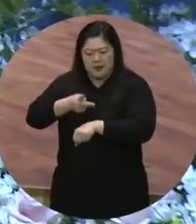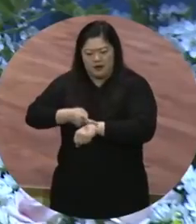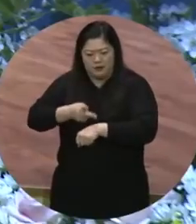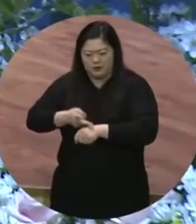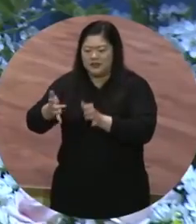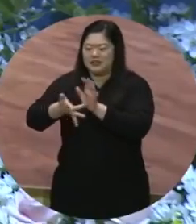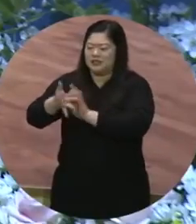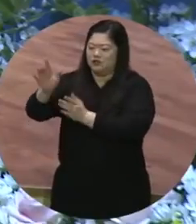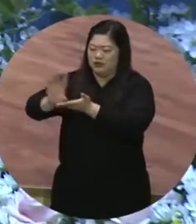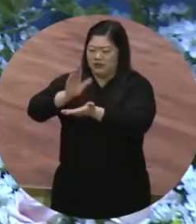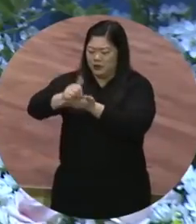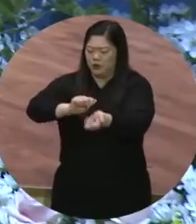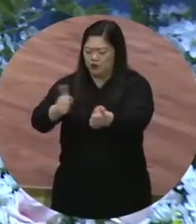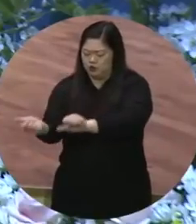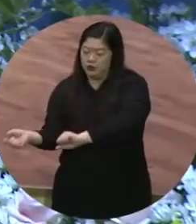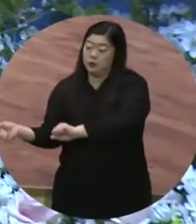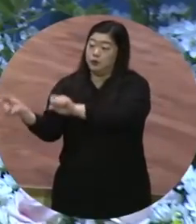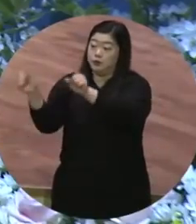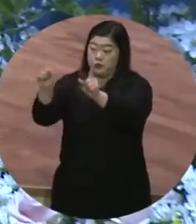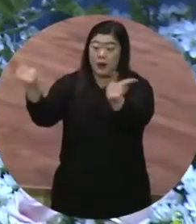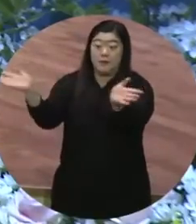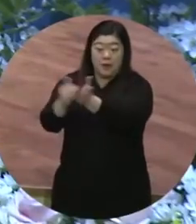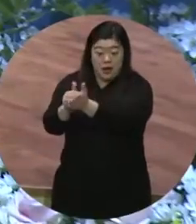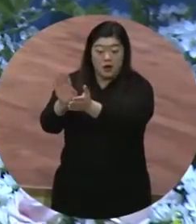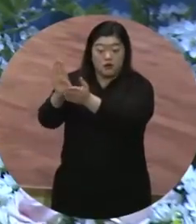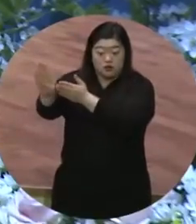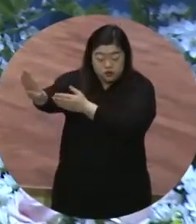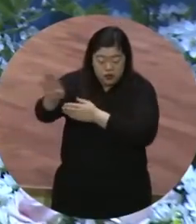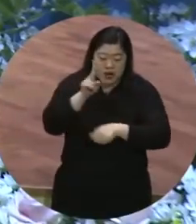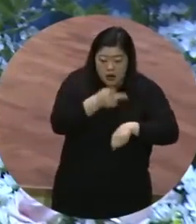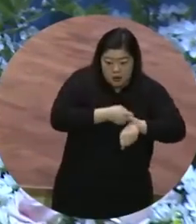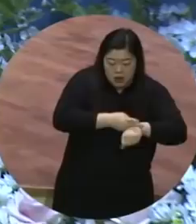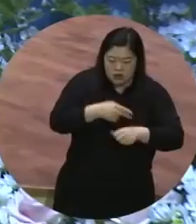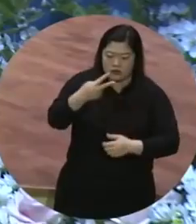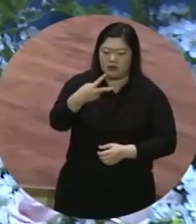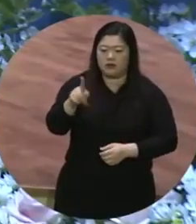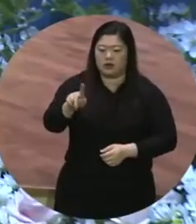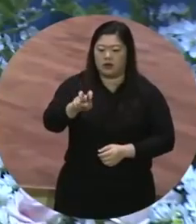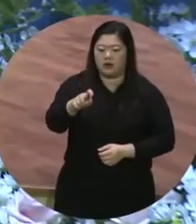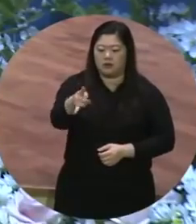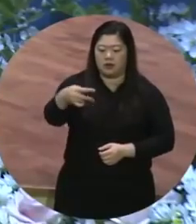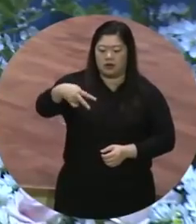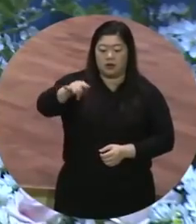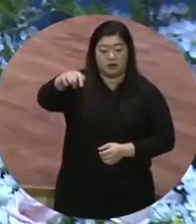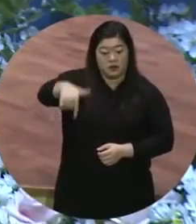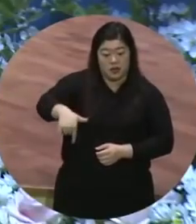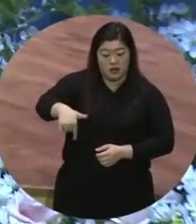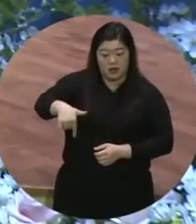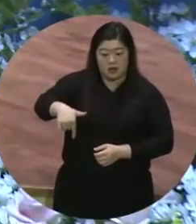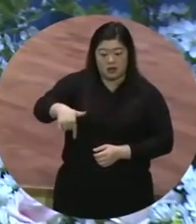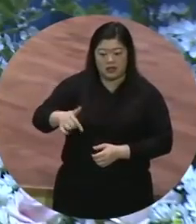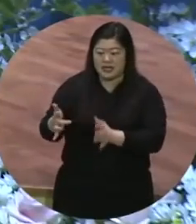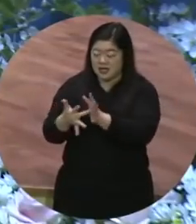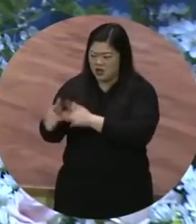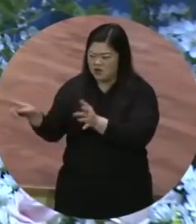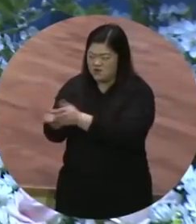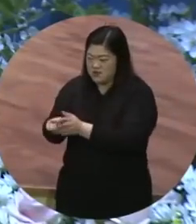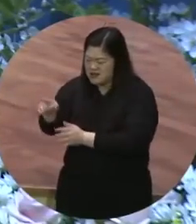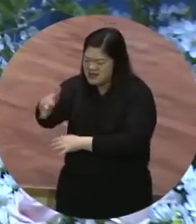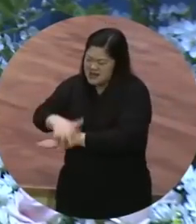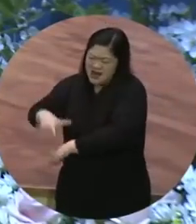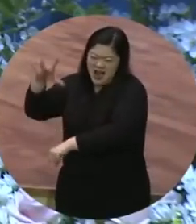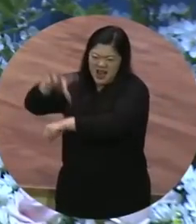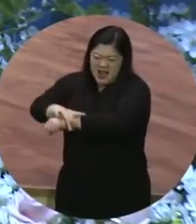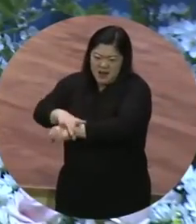예수 그리스도를 다메섹 길거리에서 만나고 나서부터 신앙생활이 시작된 거예요. 부활신앙 없는 기독교는 그